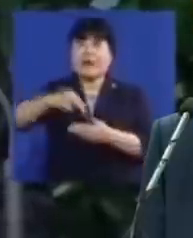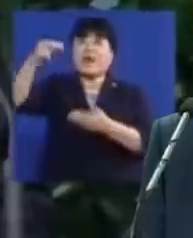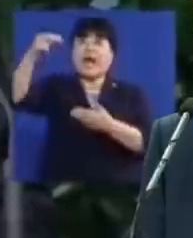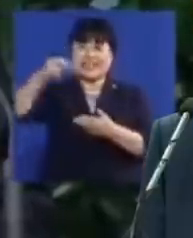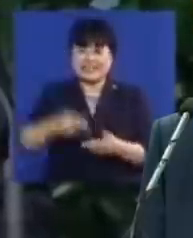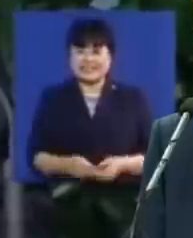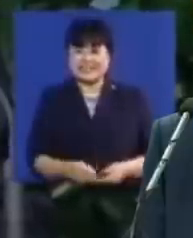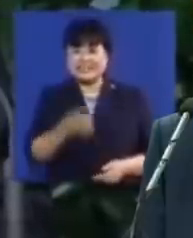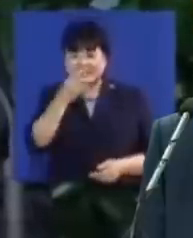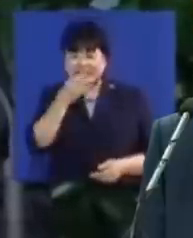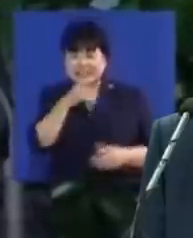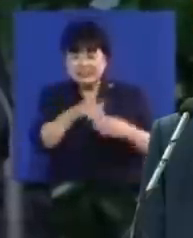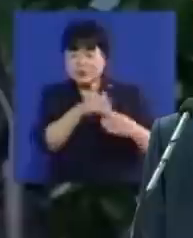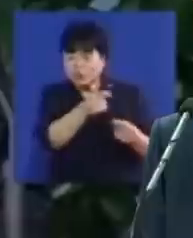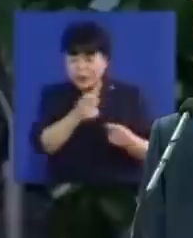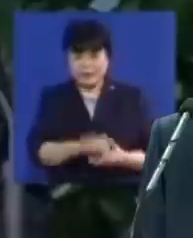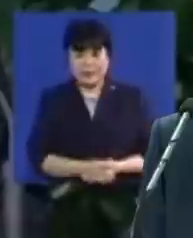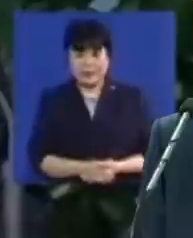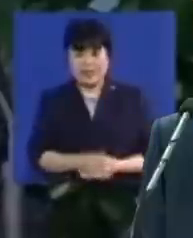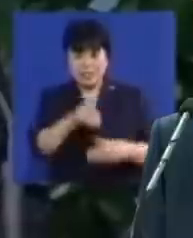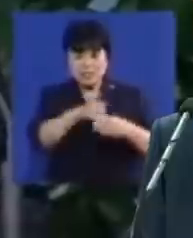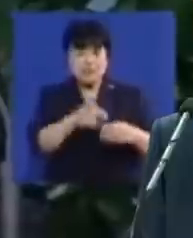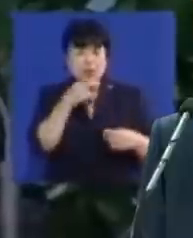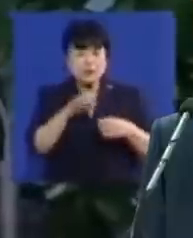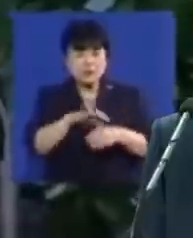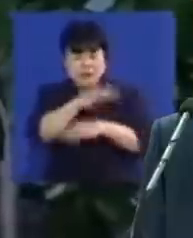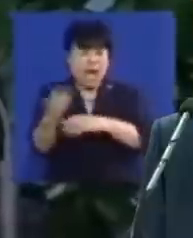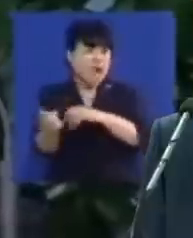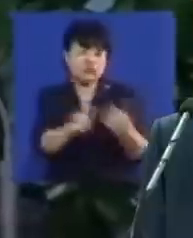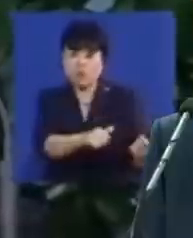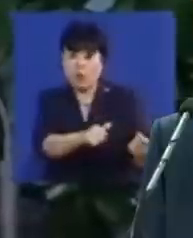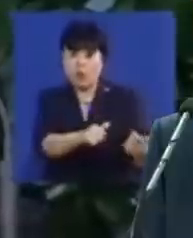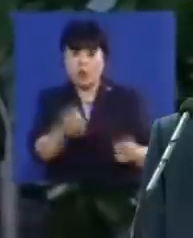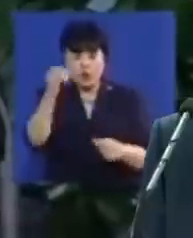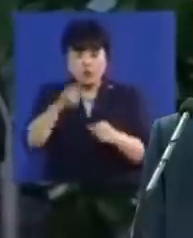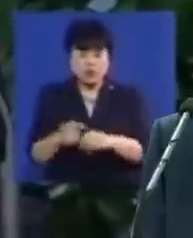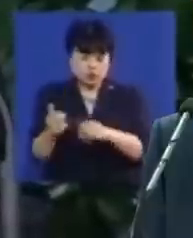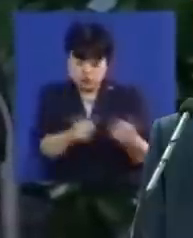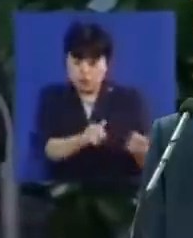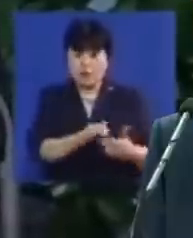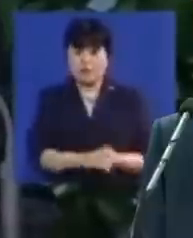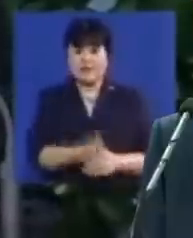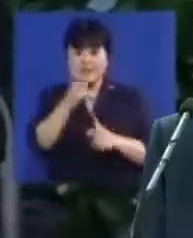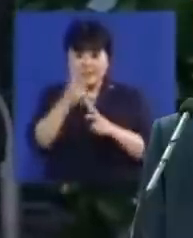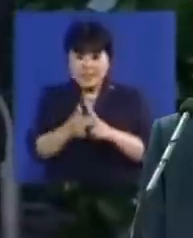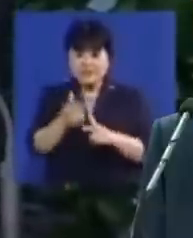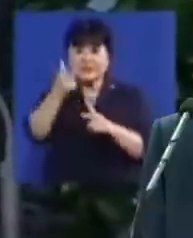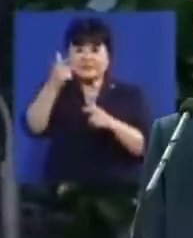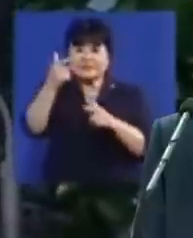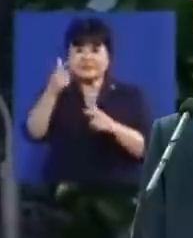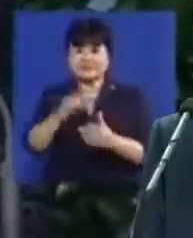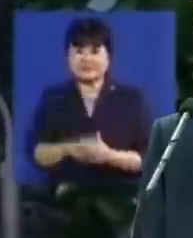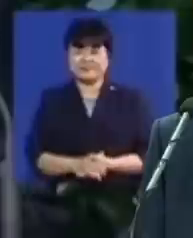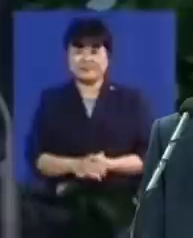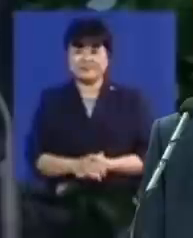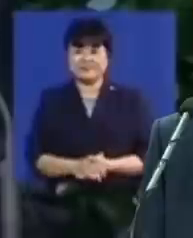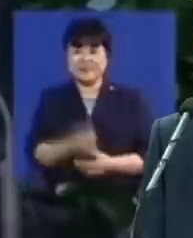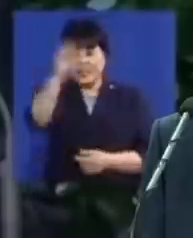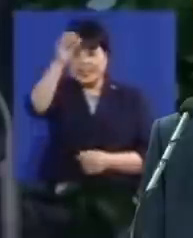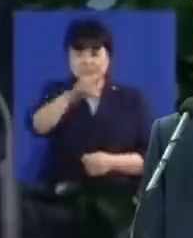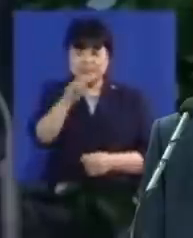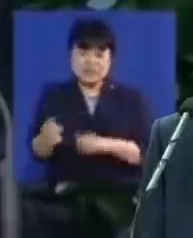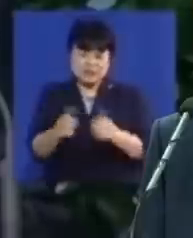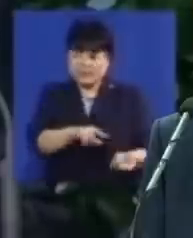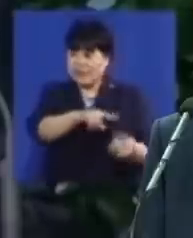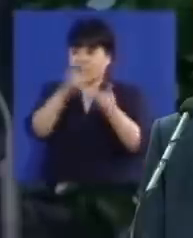모르겠지만은 이거 안 심으면 다 굶어 죽는단 말이야. 영적으로 예수님 십자가에